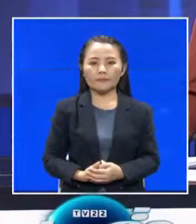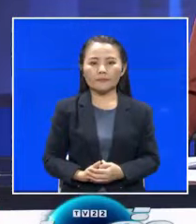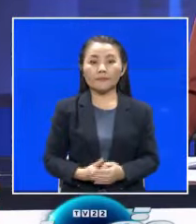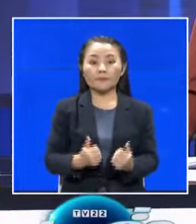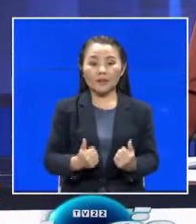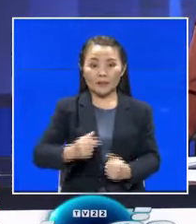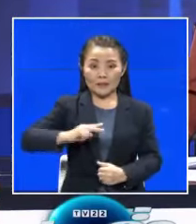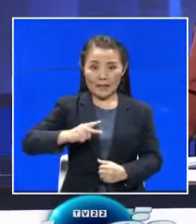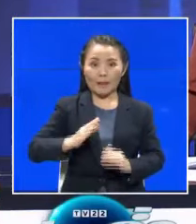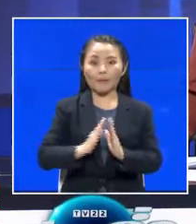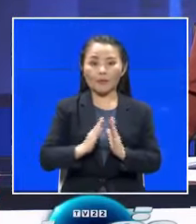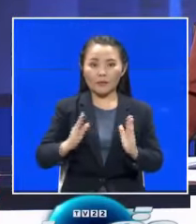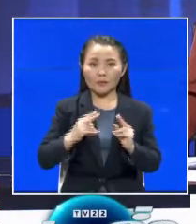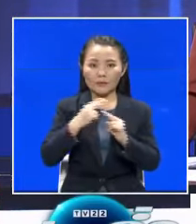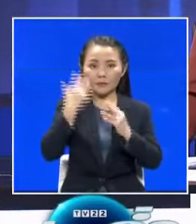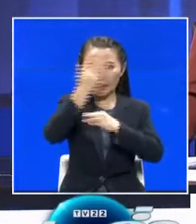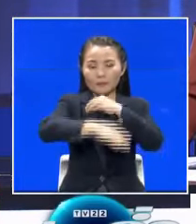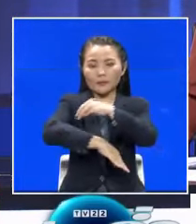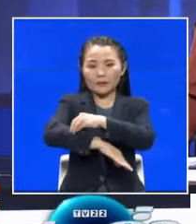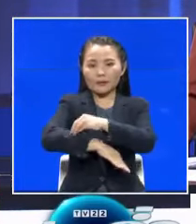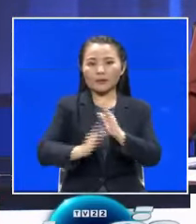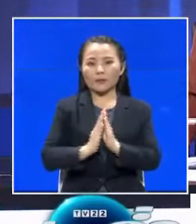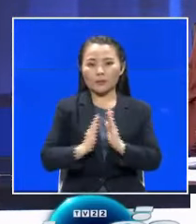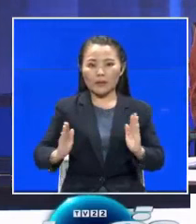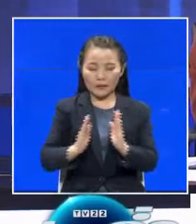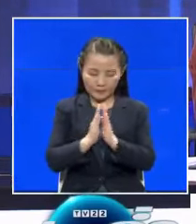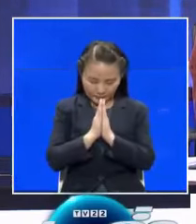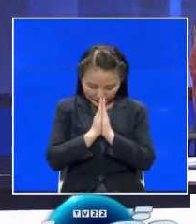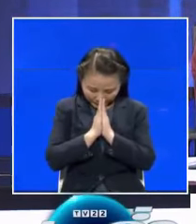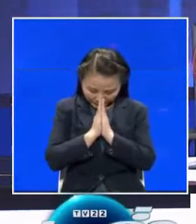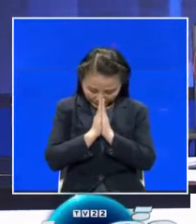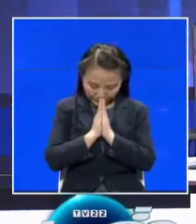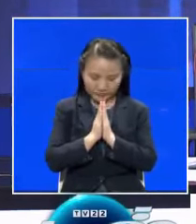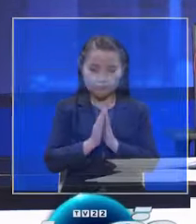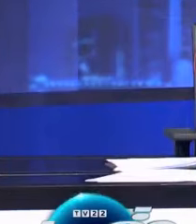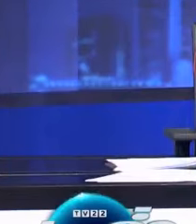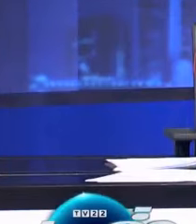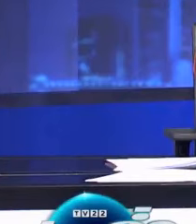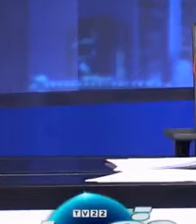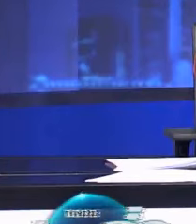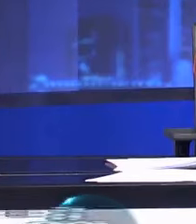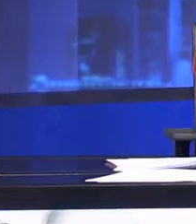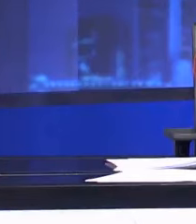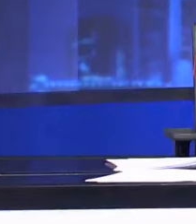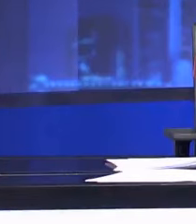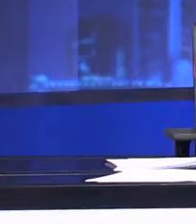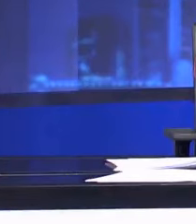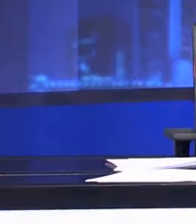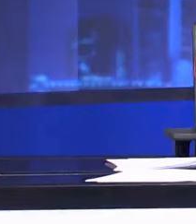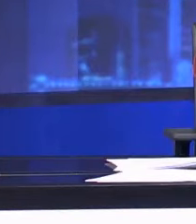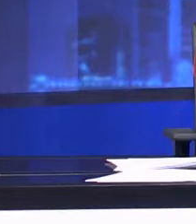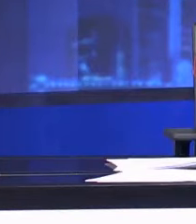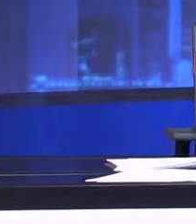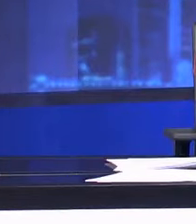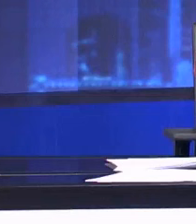ช่วงนี้ขอบคุณล่ามภาษามือนะคะคุณสิริพรแสนเท้าค่ะแล้วก็พักกันสักครู่ก่อนช่วงหน้ากลับมาติดตามคนกลุ่มคนที่ไม่เห็นด้วย